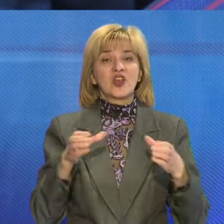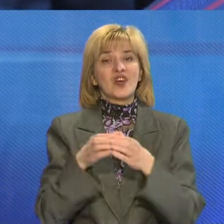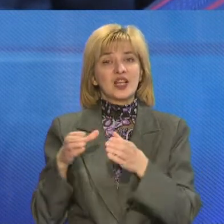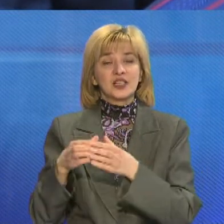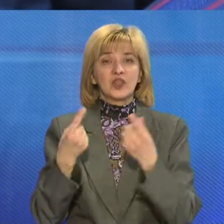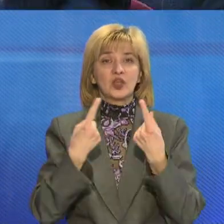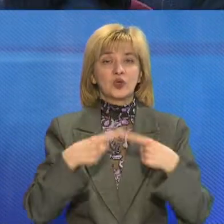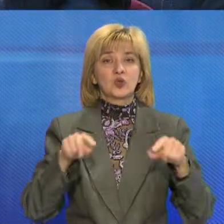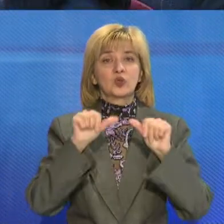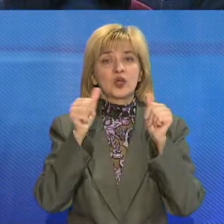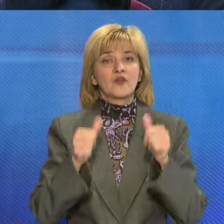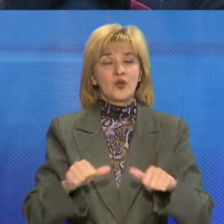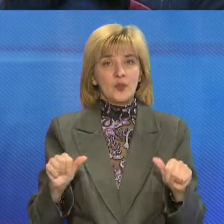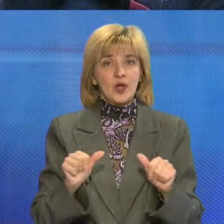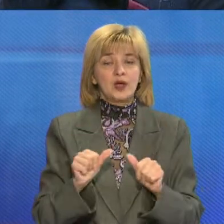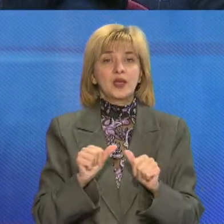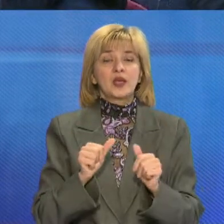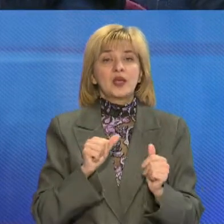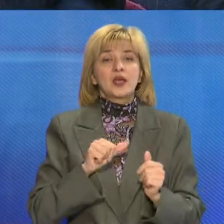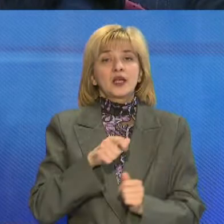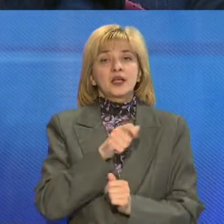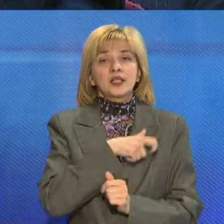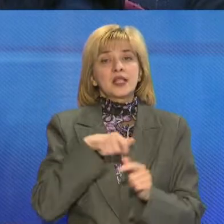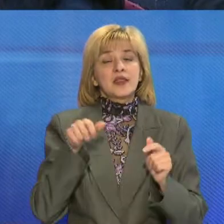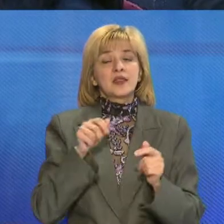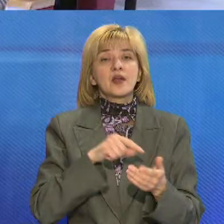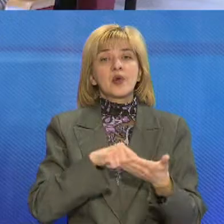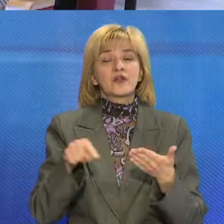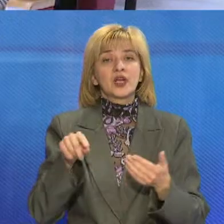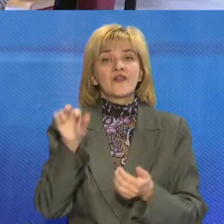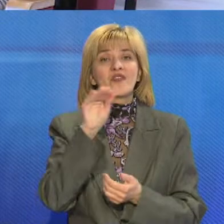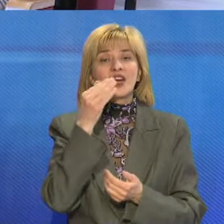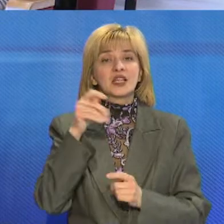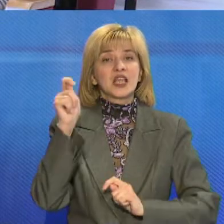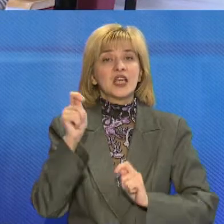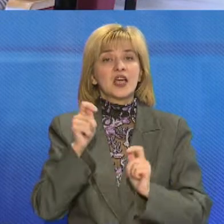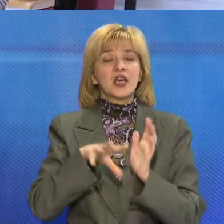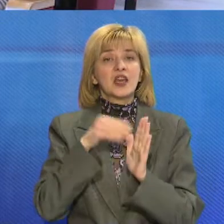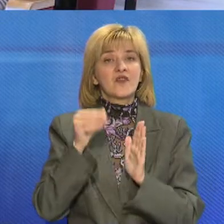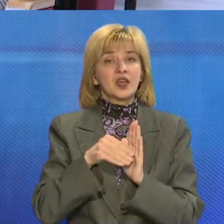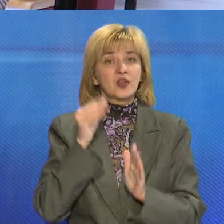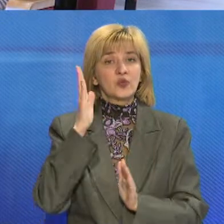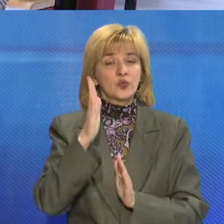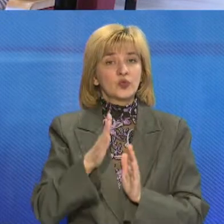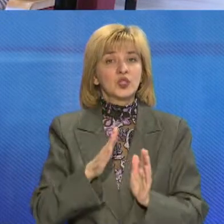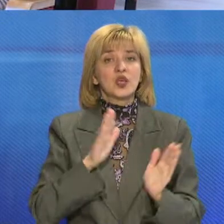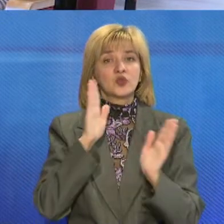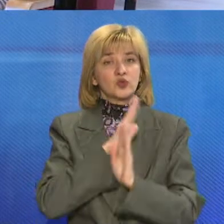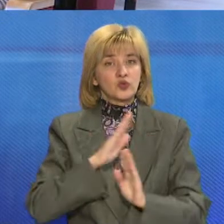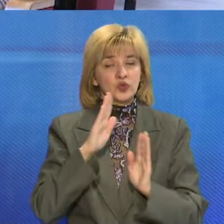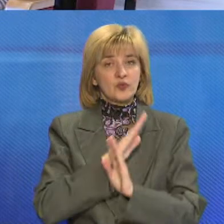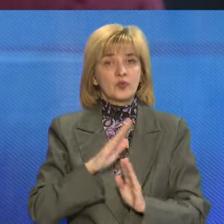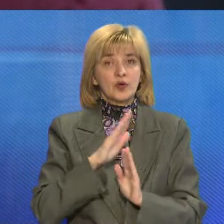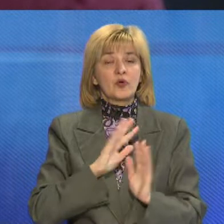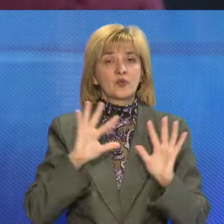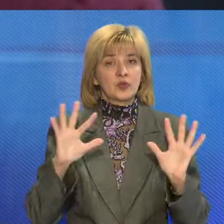іншых даступных формах. Сенатары падкрэсліваюць, лютаўскі рэферэндум стане сапраўды лёсавызначальным падзеі для рэспублікі і ўсіх